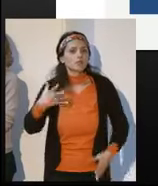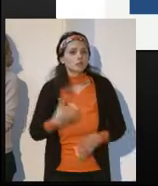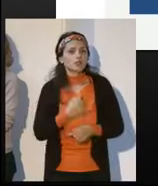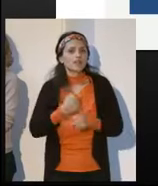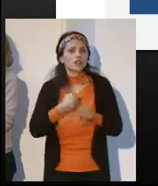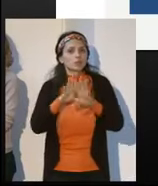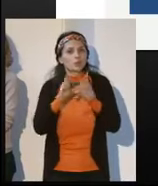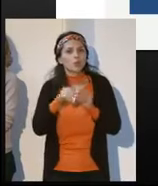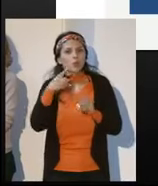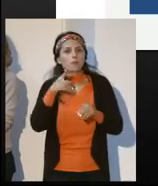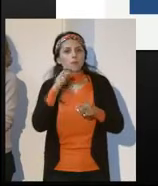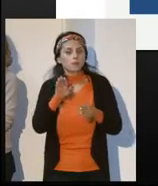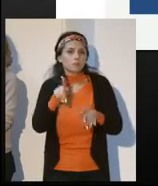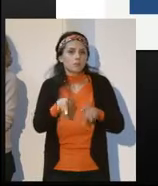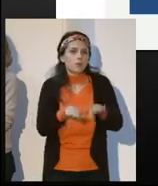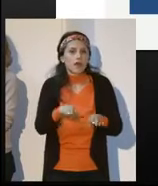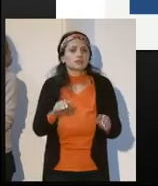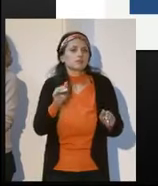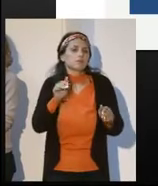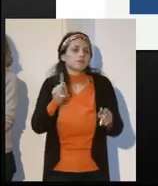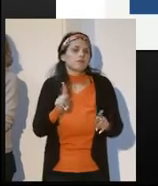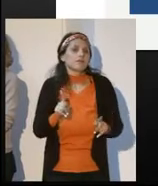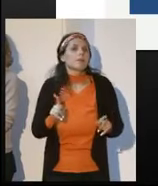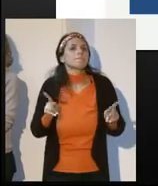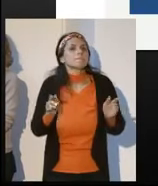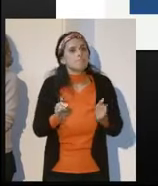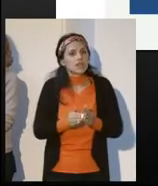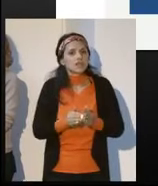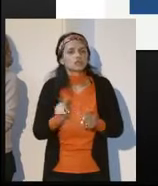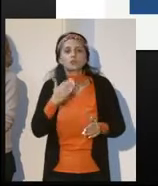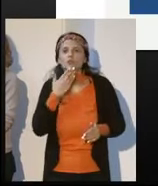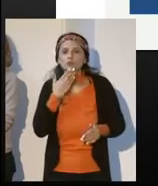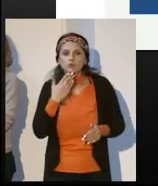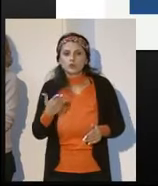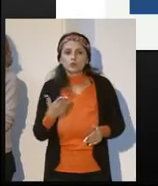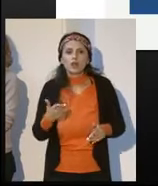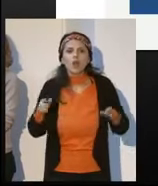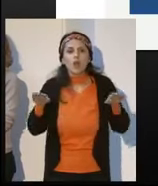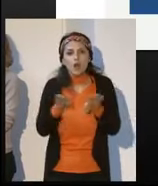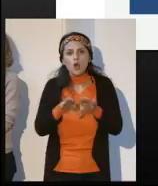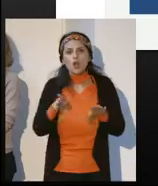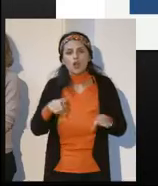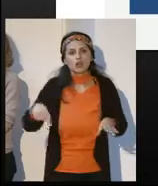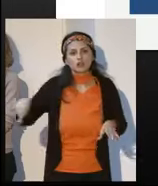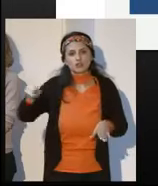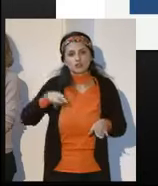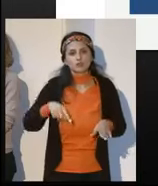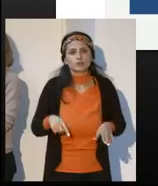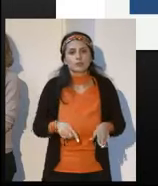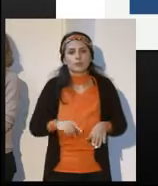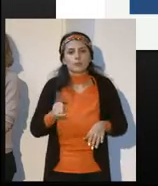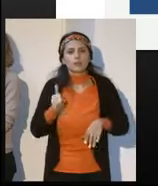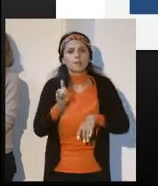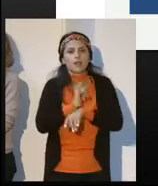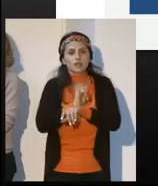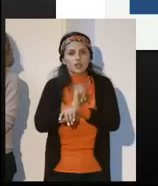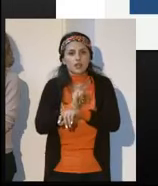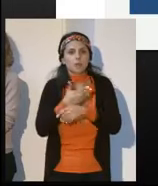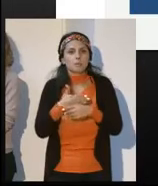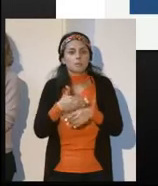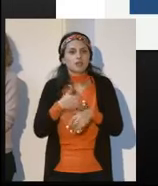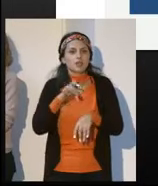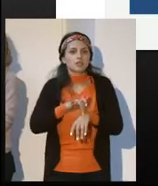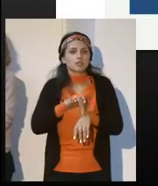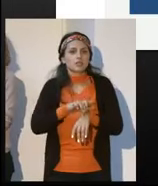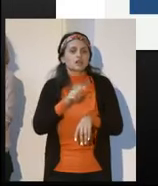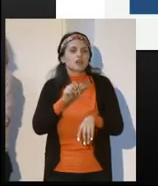facem un pas mic Mulțumesc de asemena colegilor mei si directiilor generale de